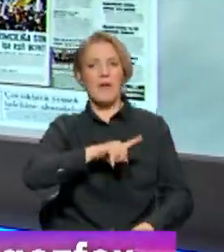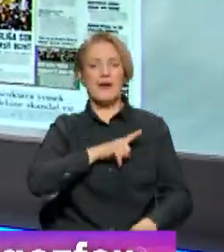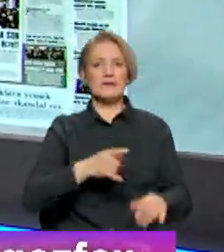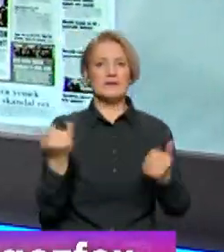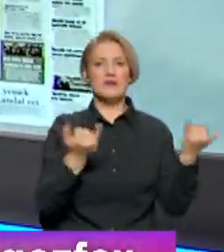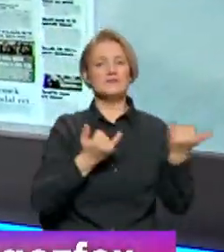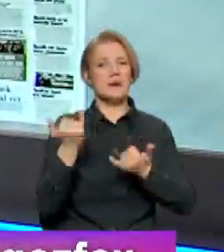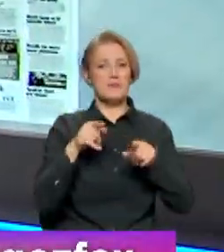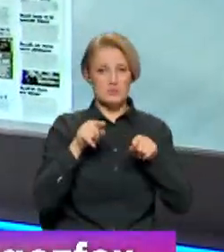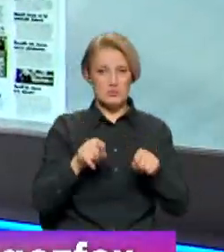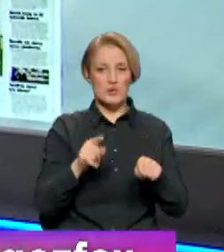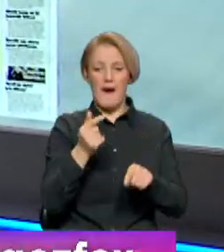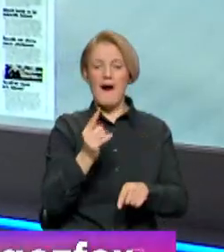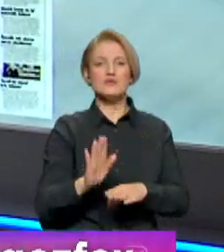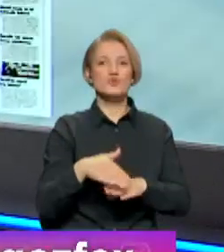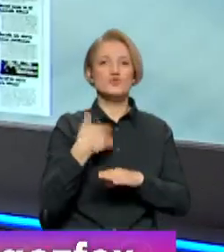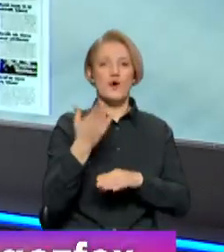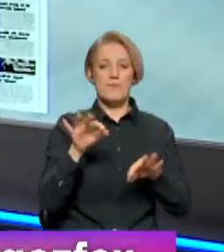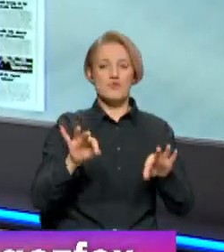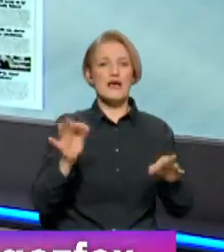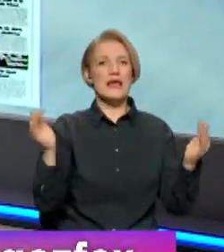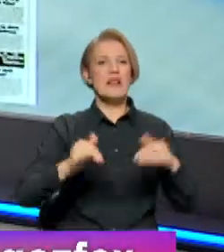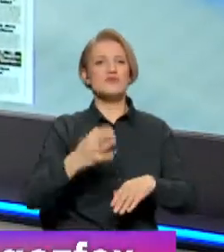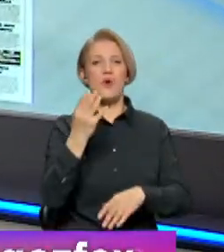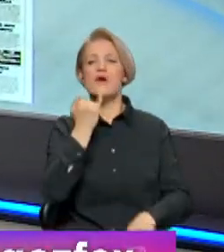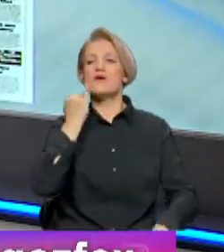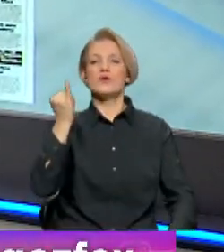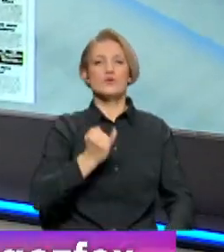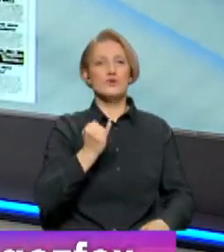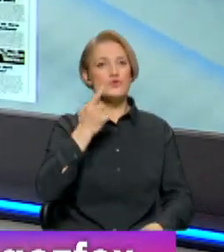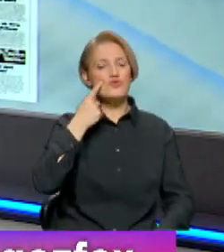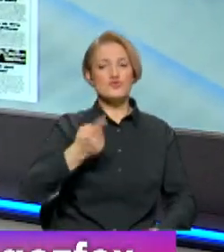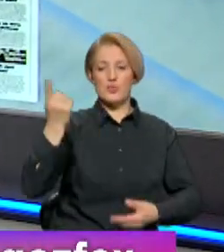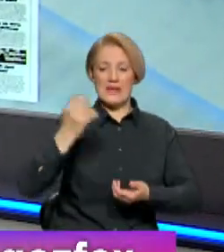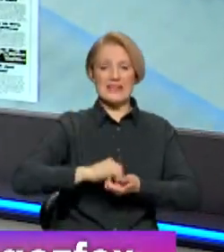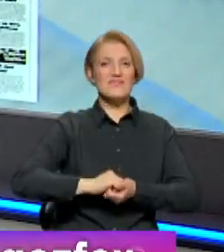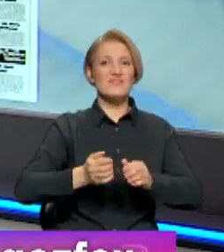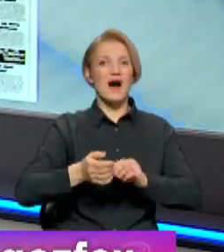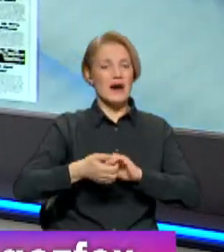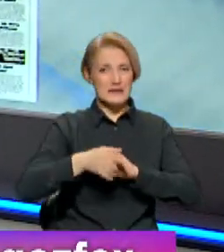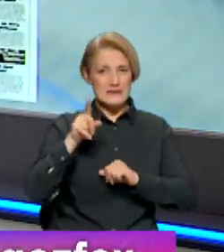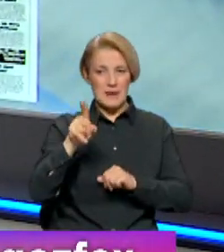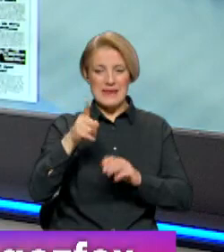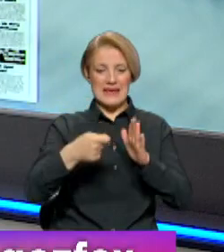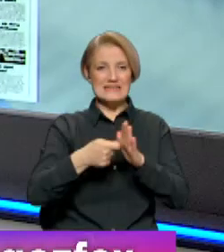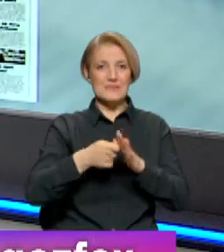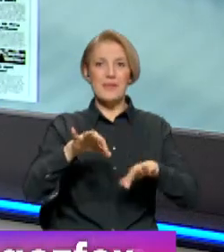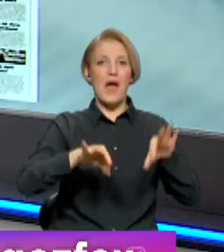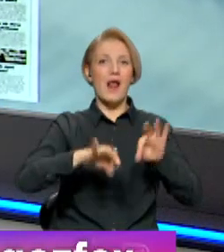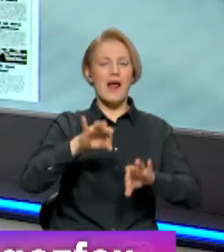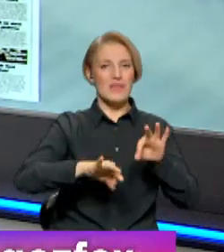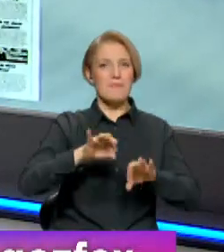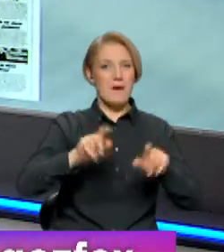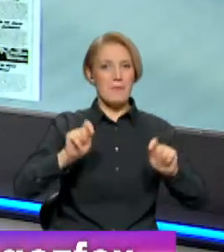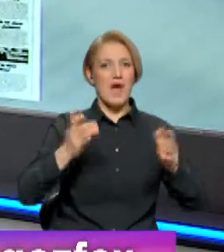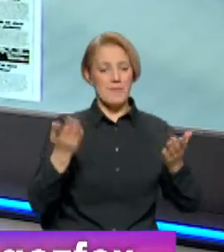tartışmaları bunu Az sonra buraya gelecek olan konuğumuzla Cumhur ittifakından bir isimle yine değerlendireceğiz ama